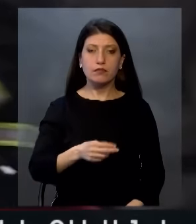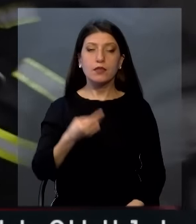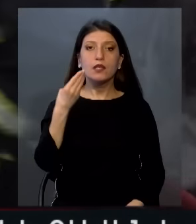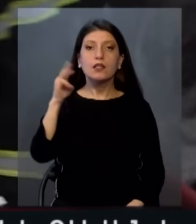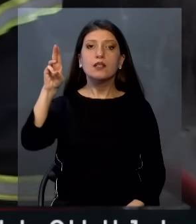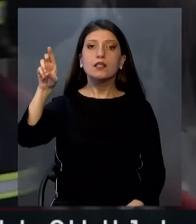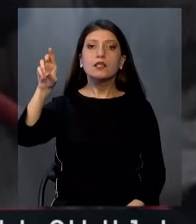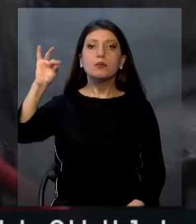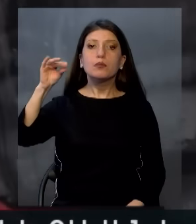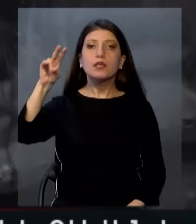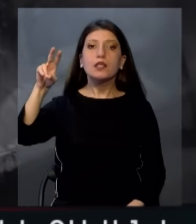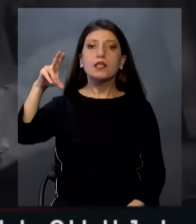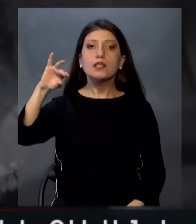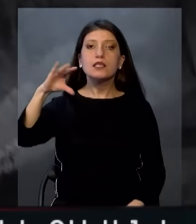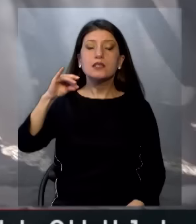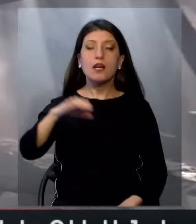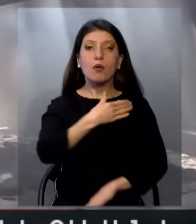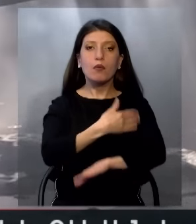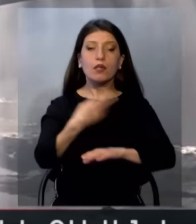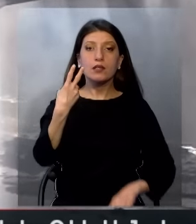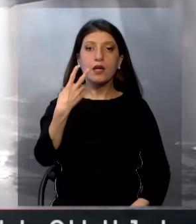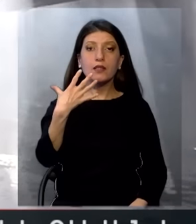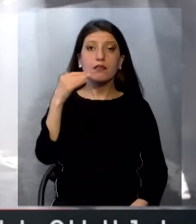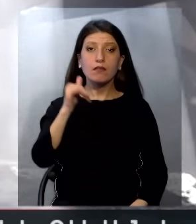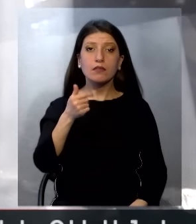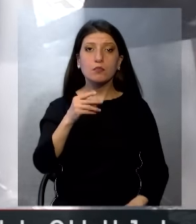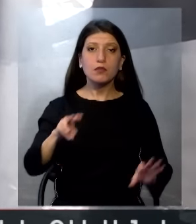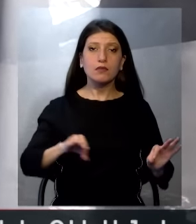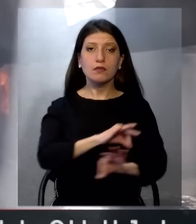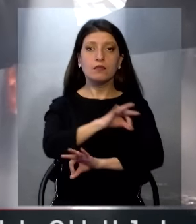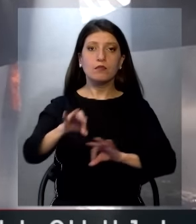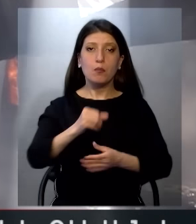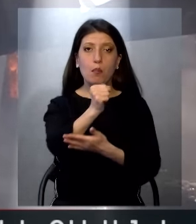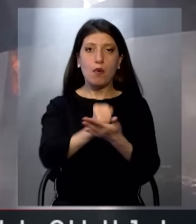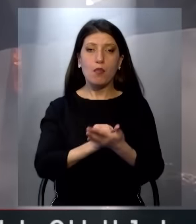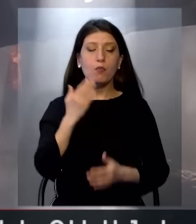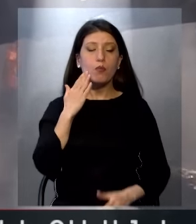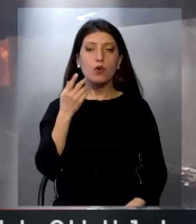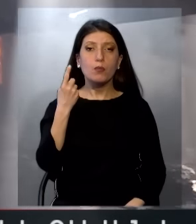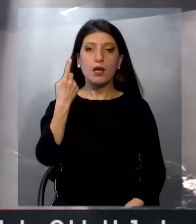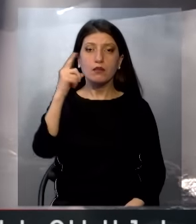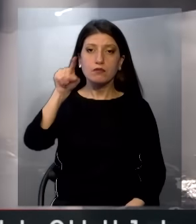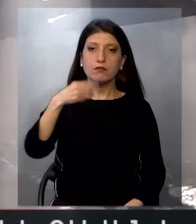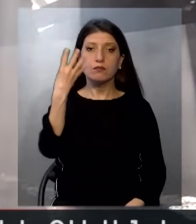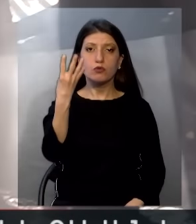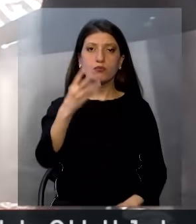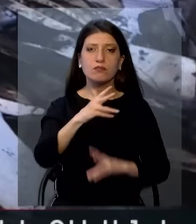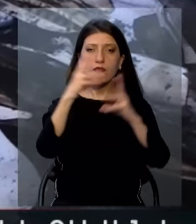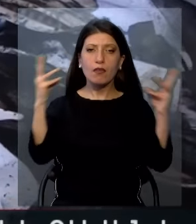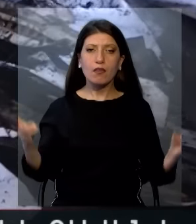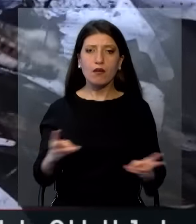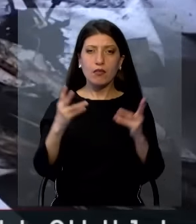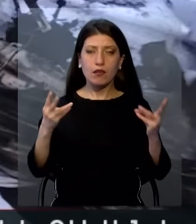Թբիլիսյան խճուղու 25000 քառակուսի մետր մակերեսով այս պահեստի մոտ 1/4-ը կրակի բաժին է դարձել։